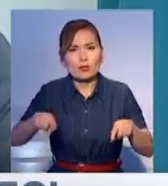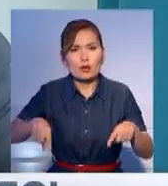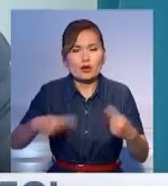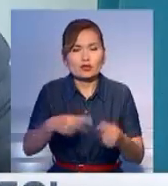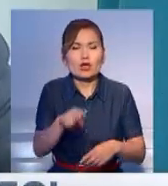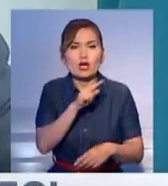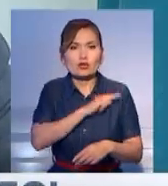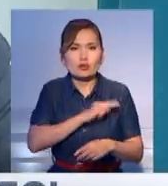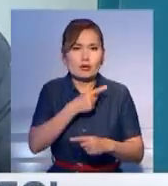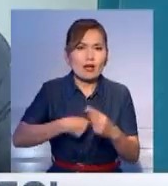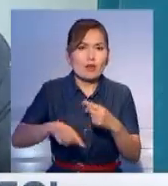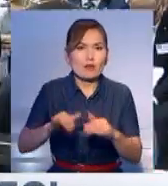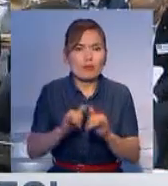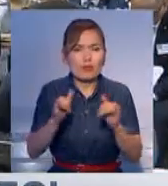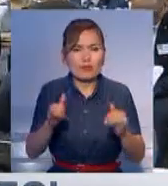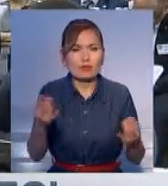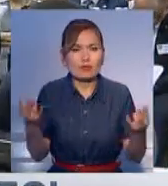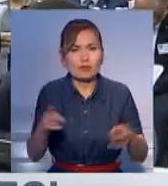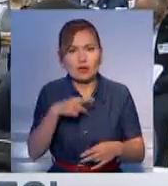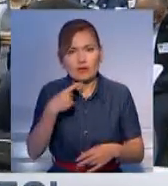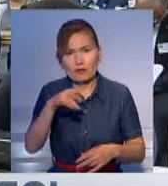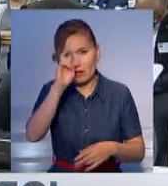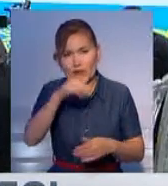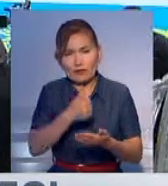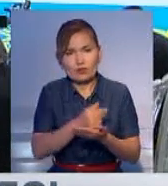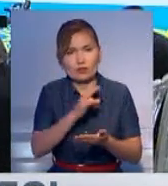өңдеу саласына басымдық берілуі тиіс.